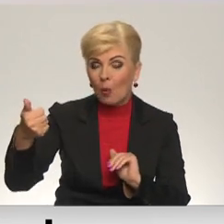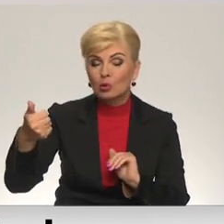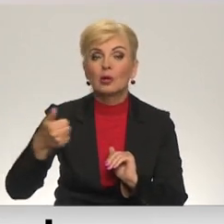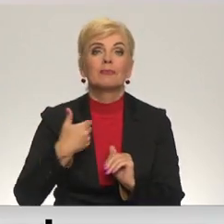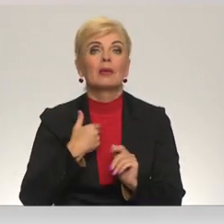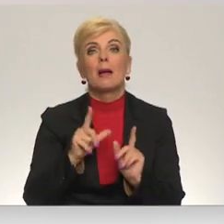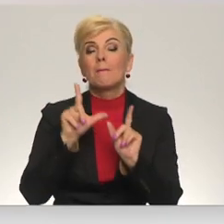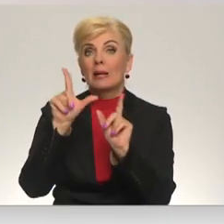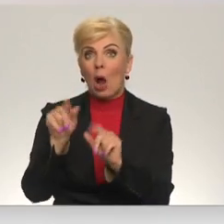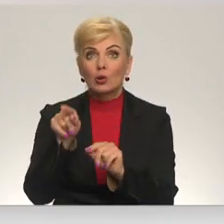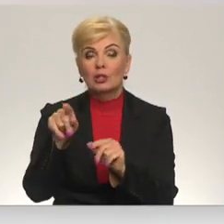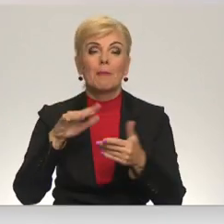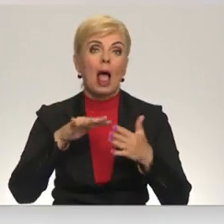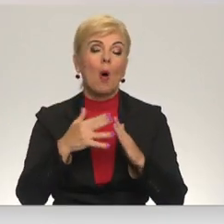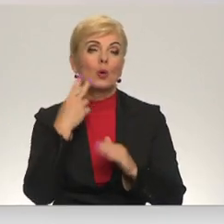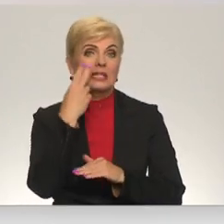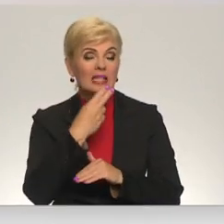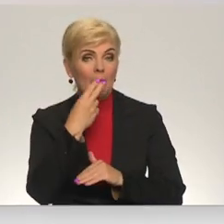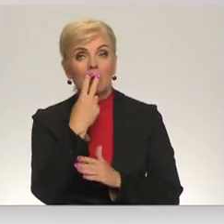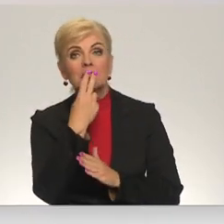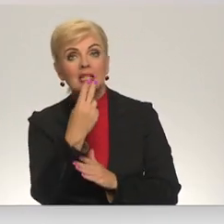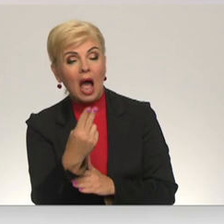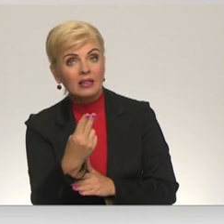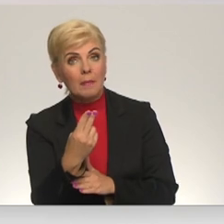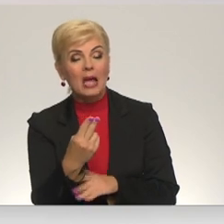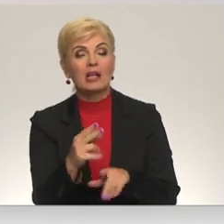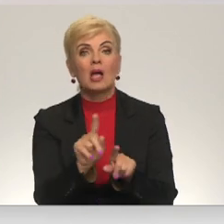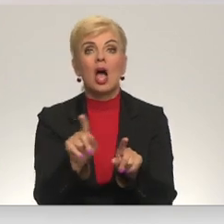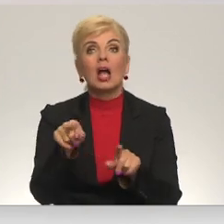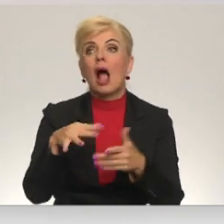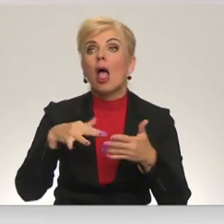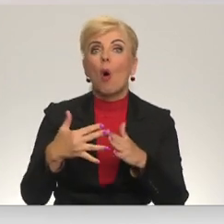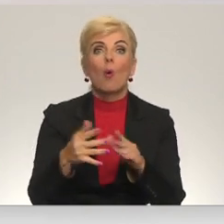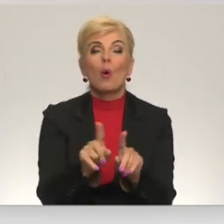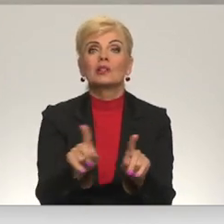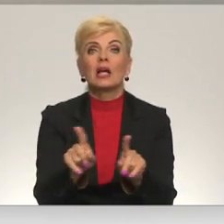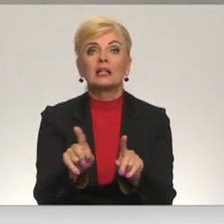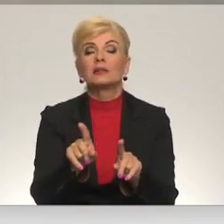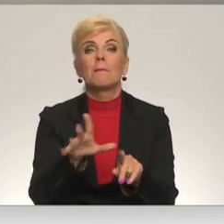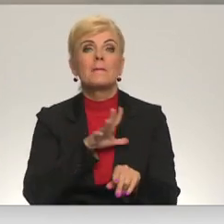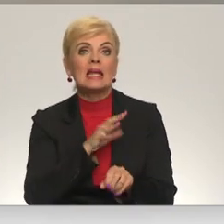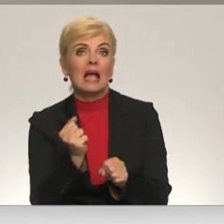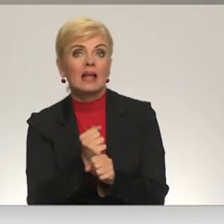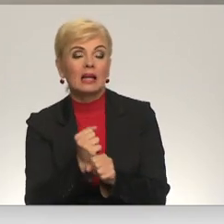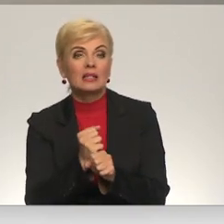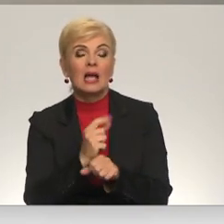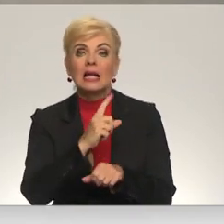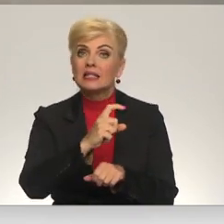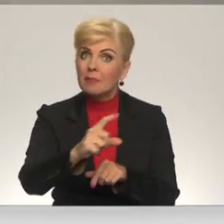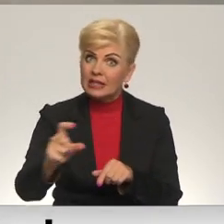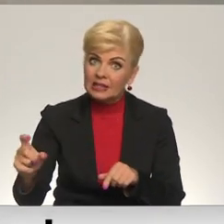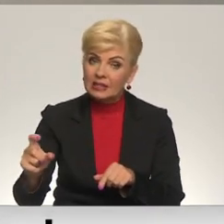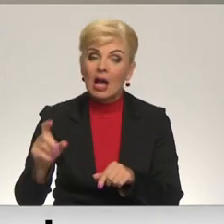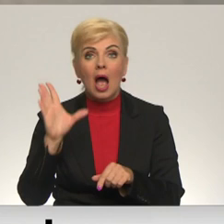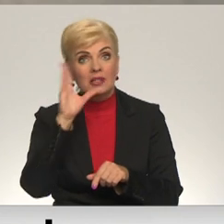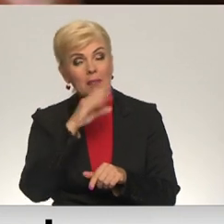tad dodamies pie šiem te lauksaimniekiem un skatāmies, kas ir šajos laukos bijis darīts, kas ir smidzināts, jo ir iespējams